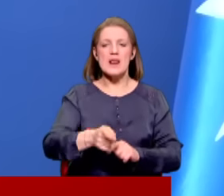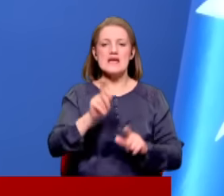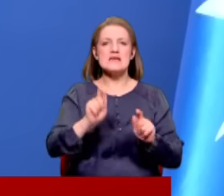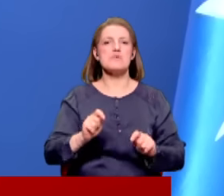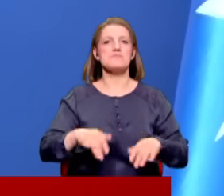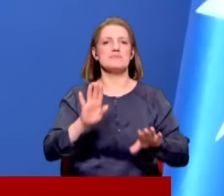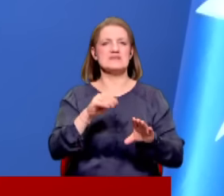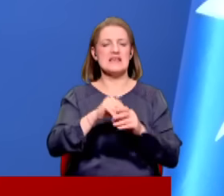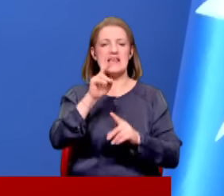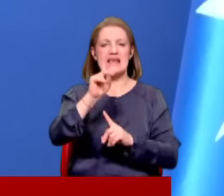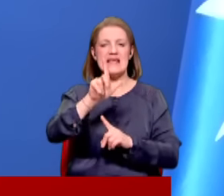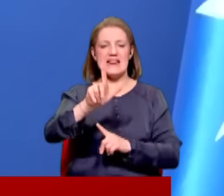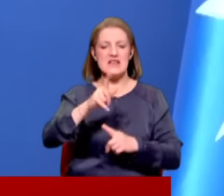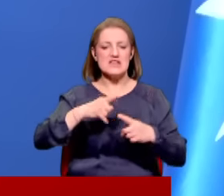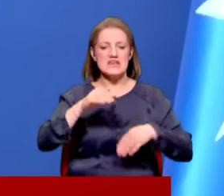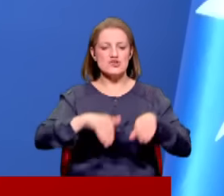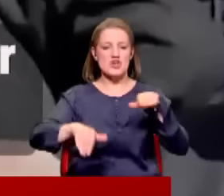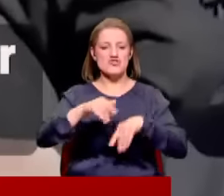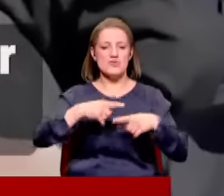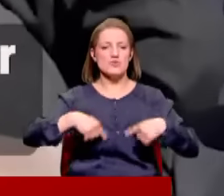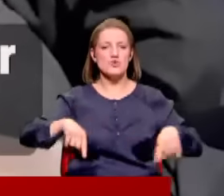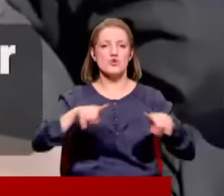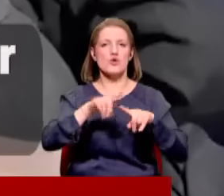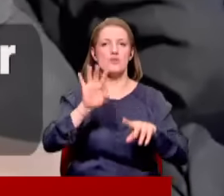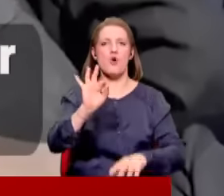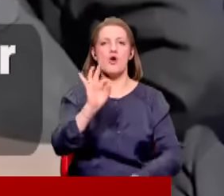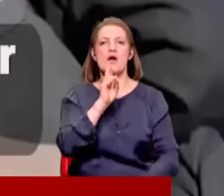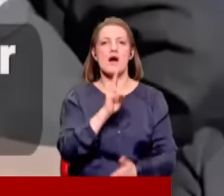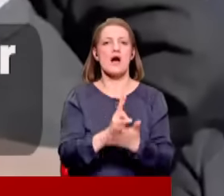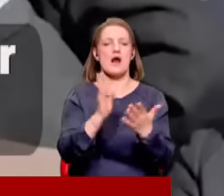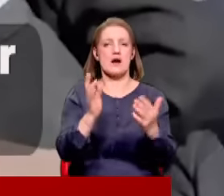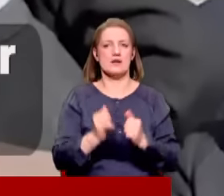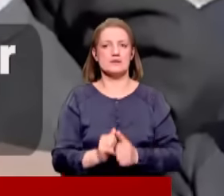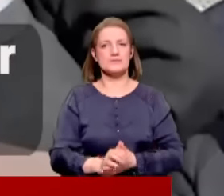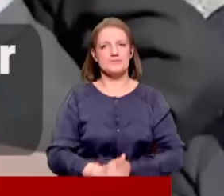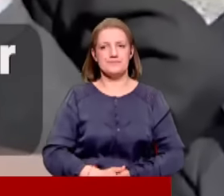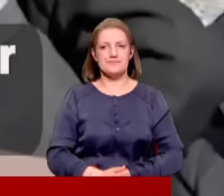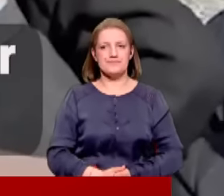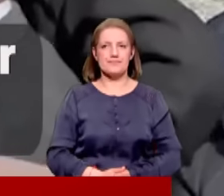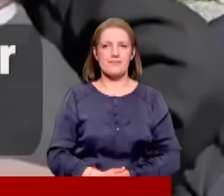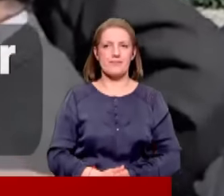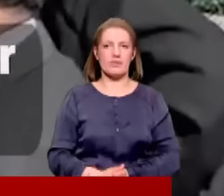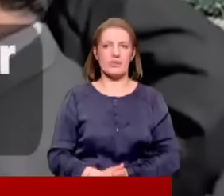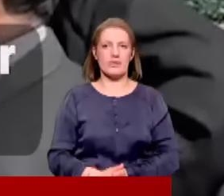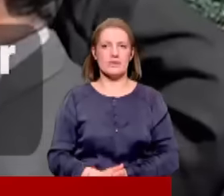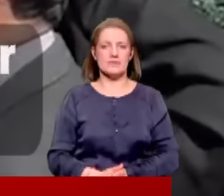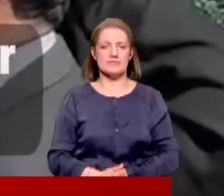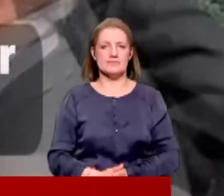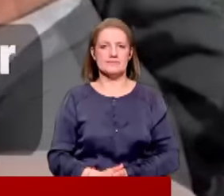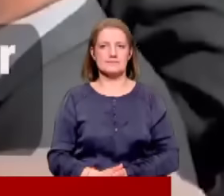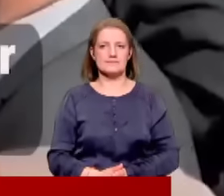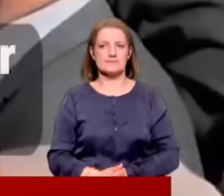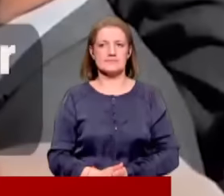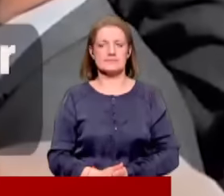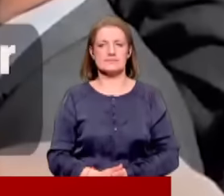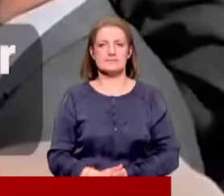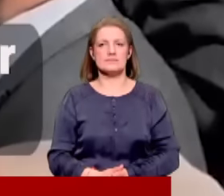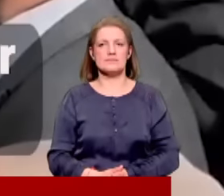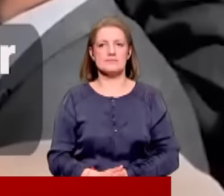sebebiyle İl Seçim Kurulu böyle bir karar almış. Bu açık ve seçik Van halkına karşı